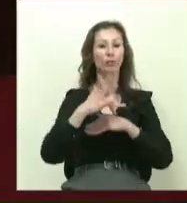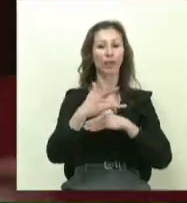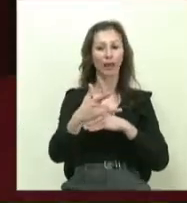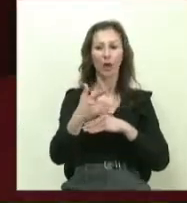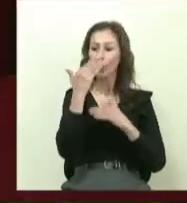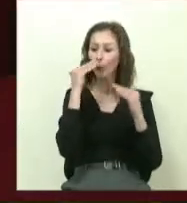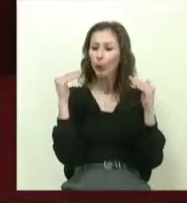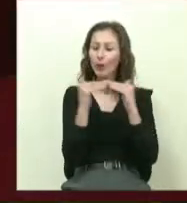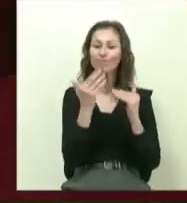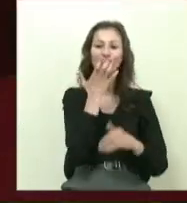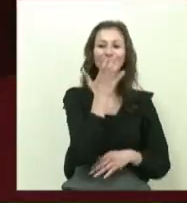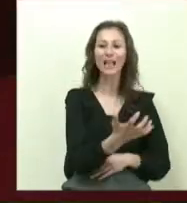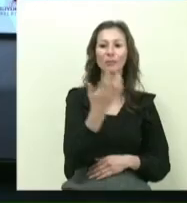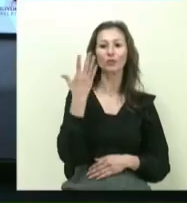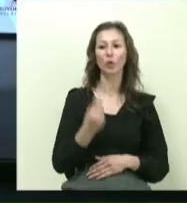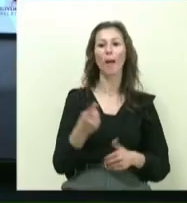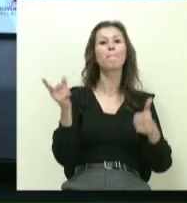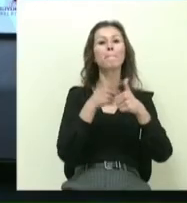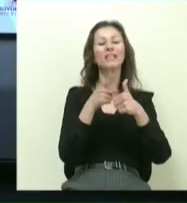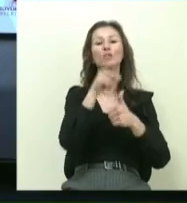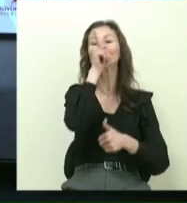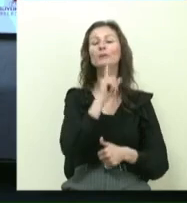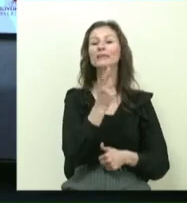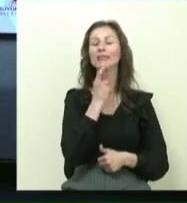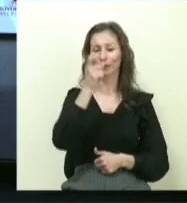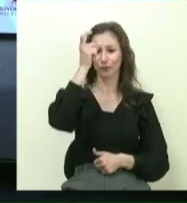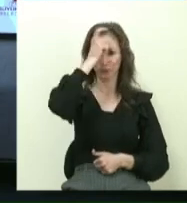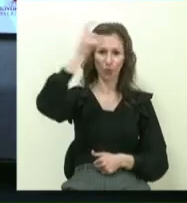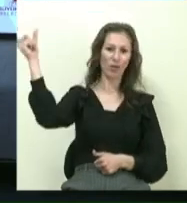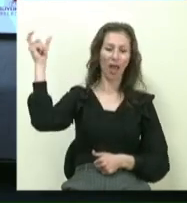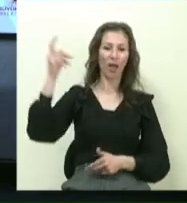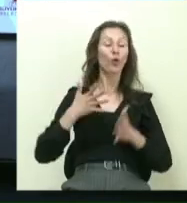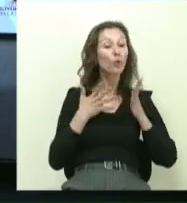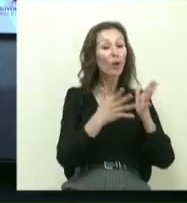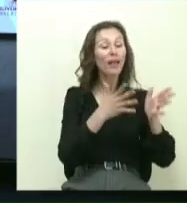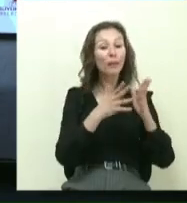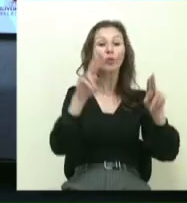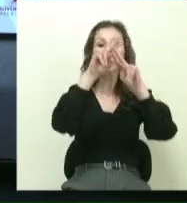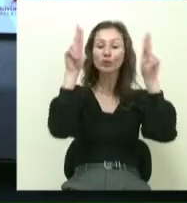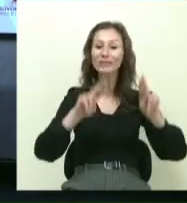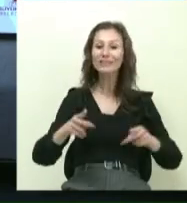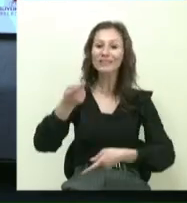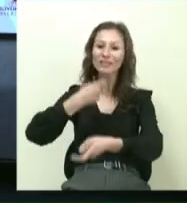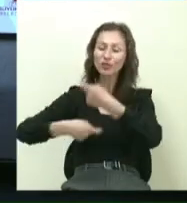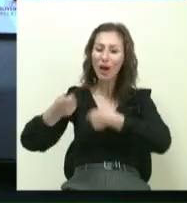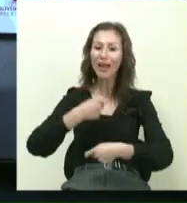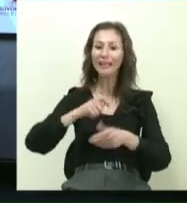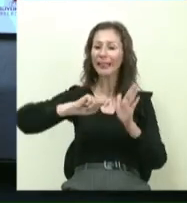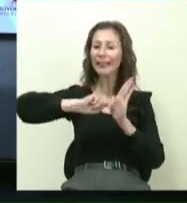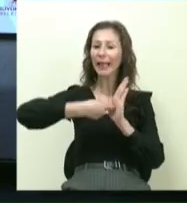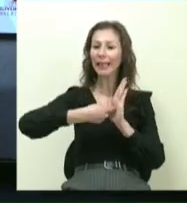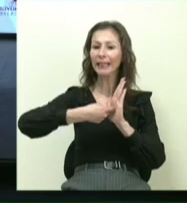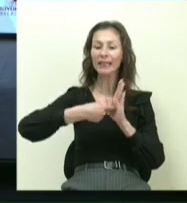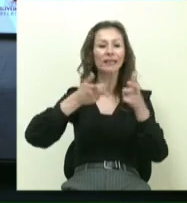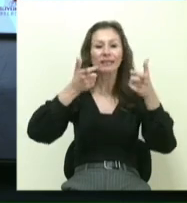uyum sağlamış olan birinci yüzyılın Türkiye'si üretimini uluslararası ticaretinin kilit